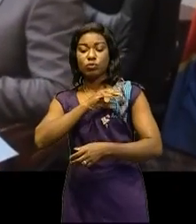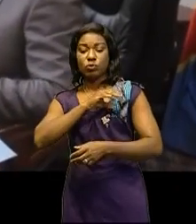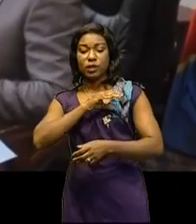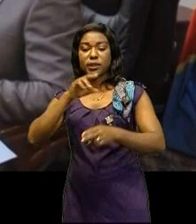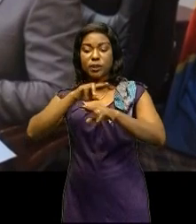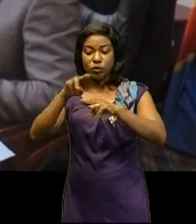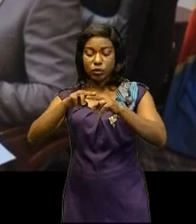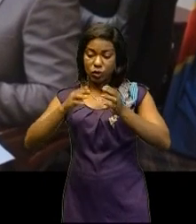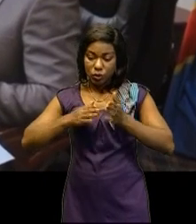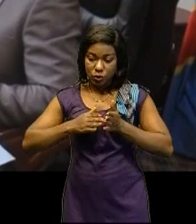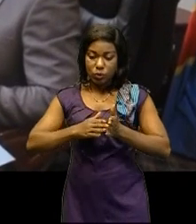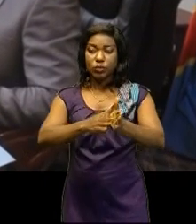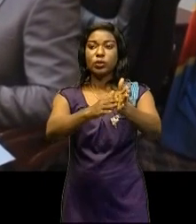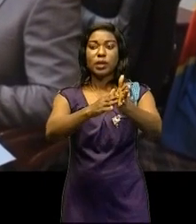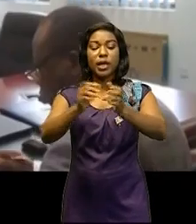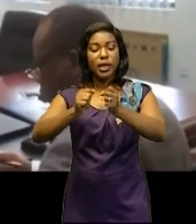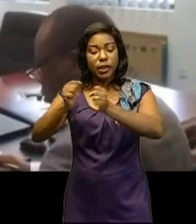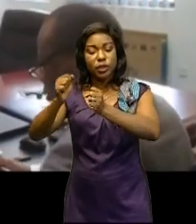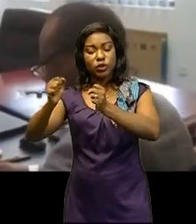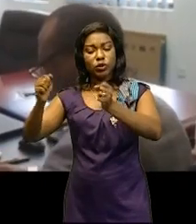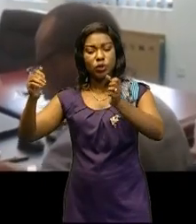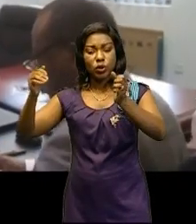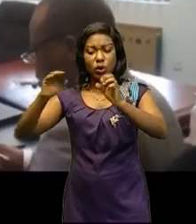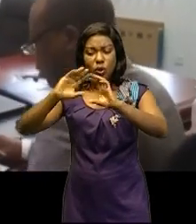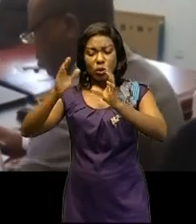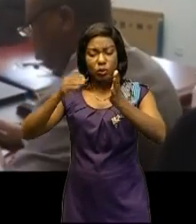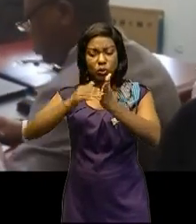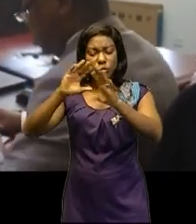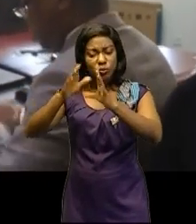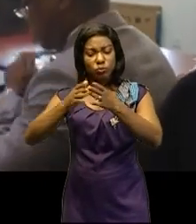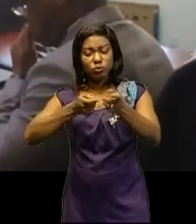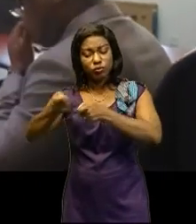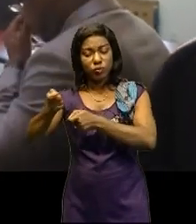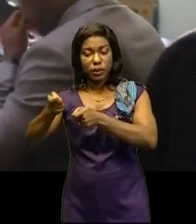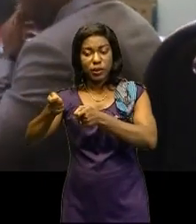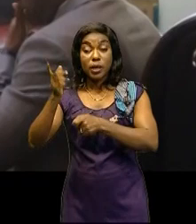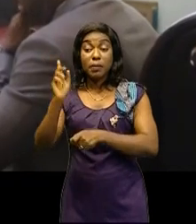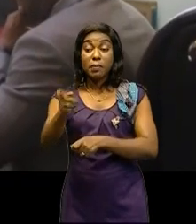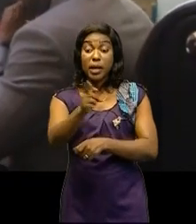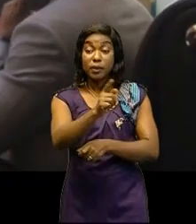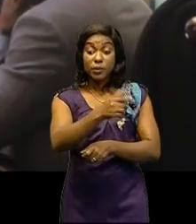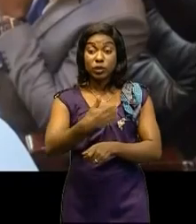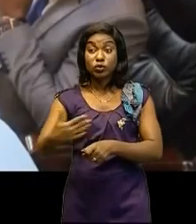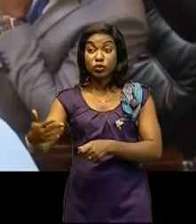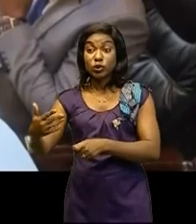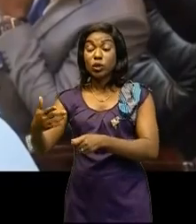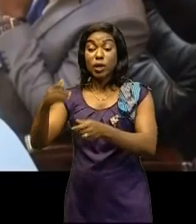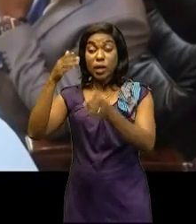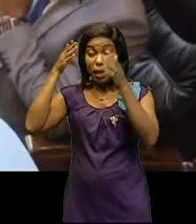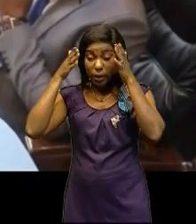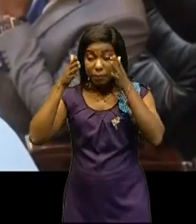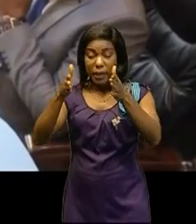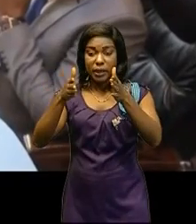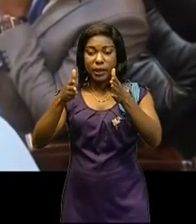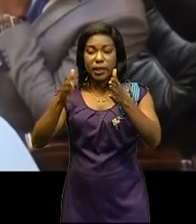poursuit les opérations de lutte contre toute forme de criminalité. Parmi les faits saillants qui ont marqué